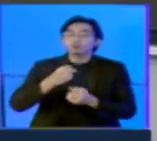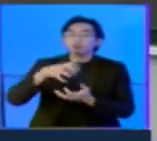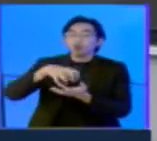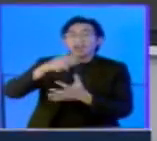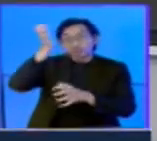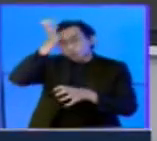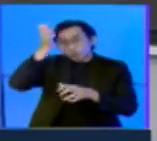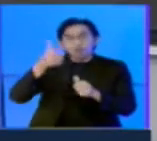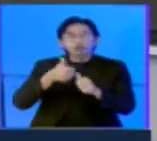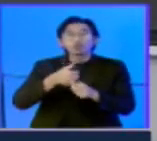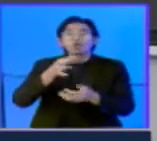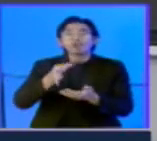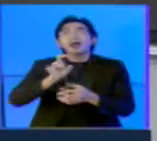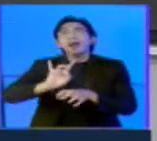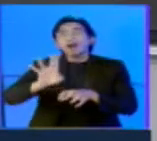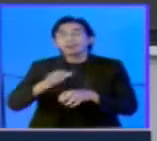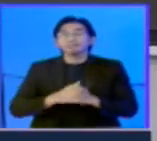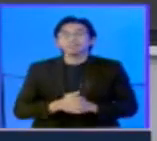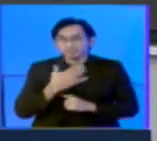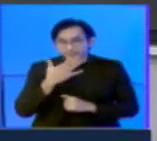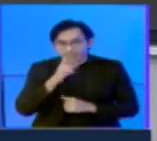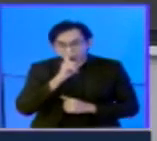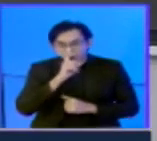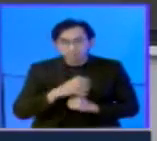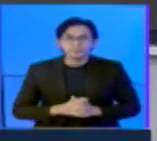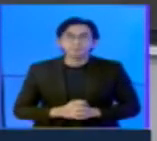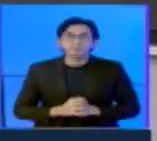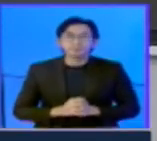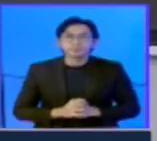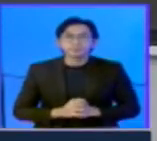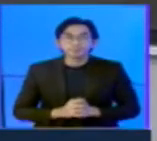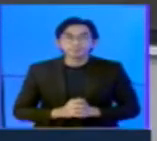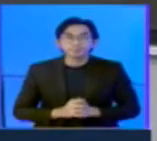Muhammad Jumadi, Wakil Wali Kota Tegal, Jawa Tengah, telah bergabung bersama Seputar iNews Siang RCTI.